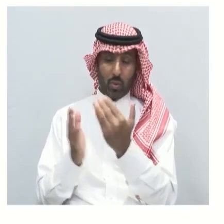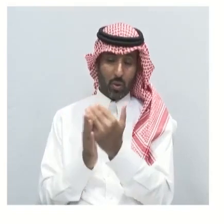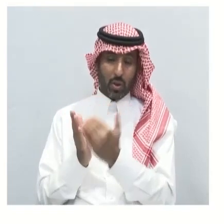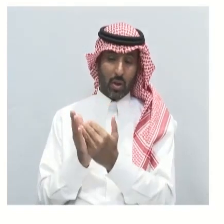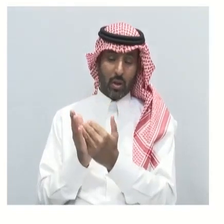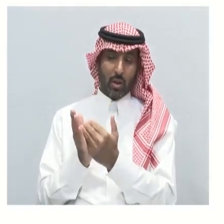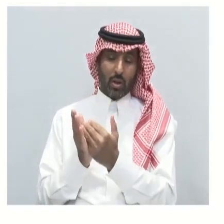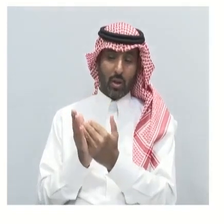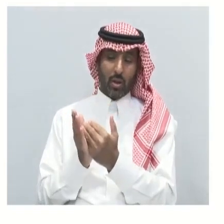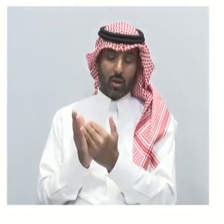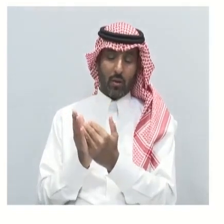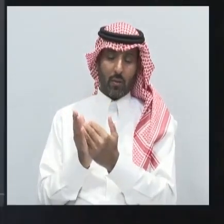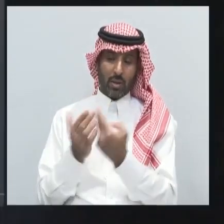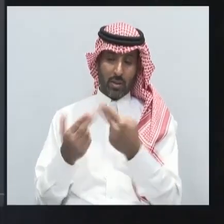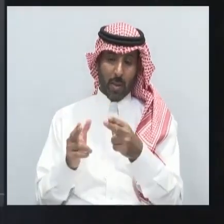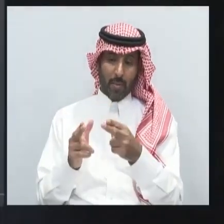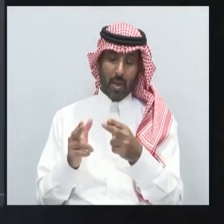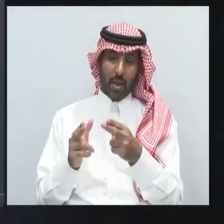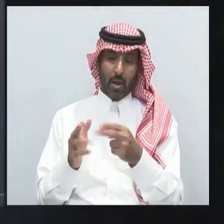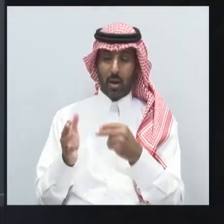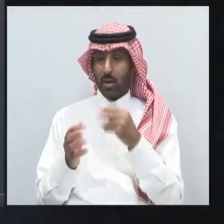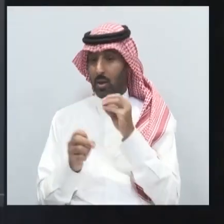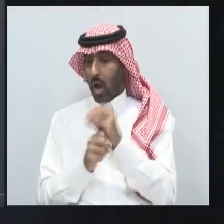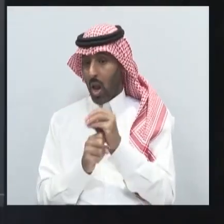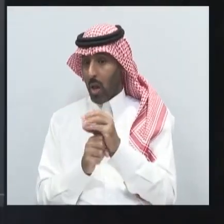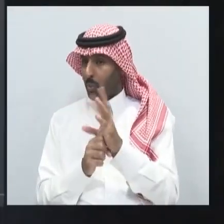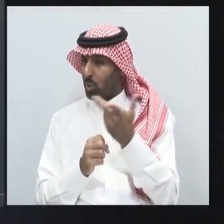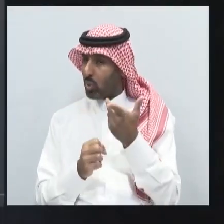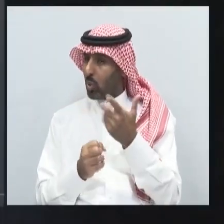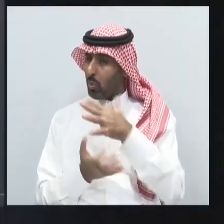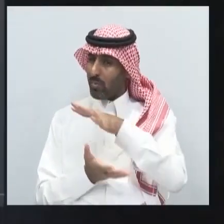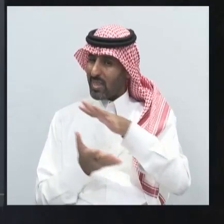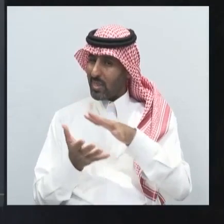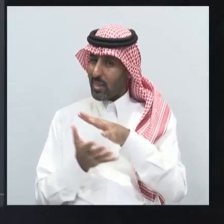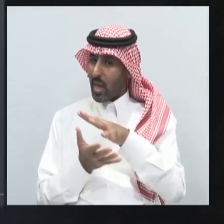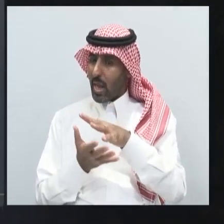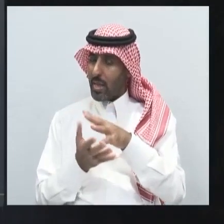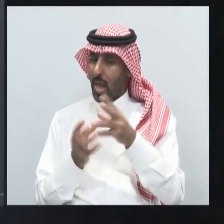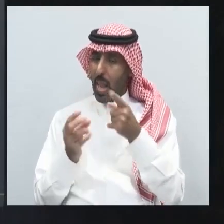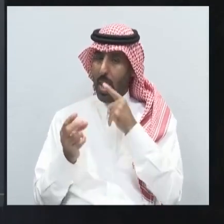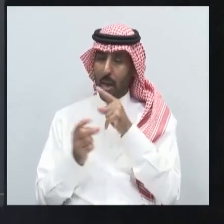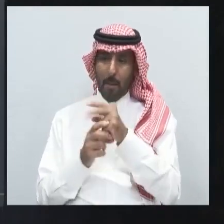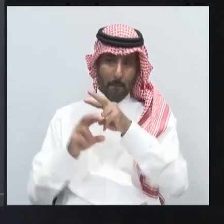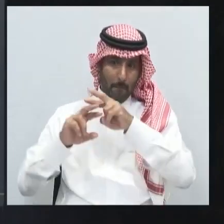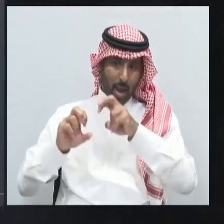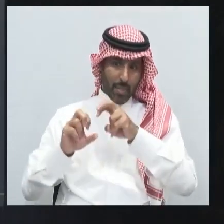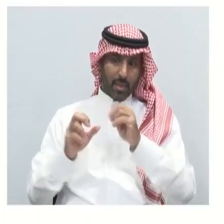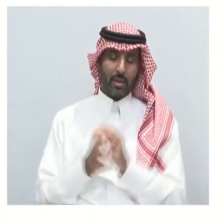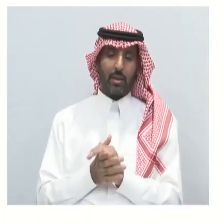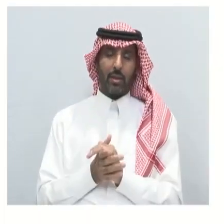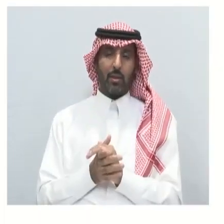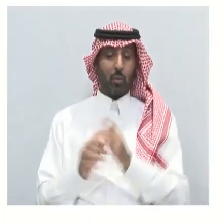تحتوي على انك تبدا بتمهيد مجال مشكله البحث ثم تبدا باهميه او توضيح اهميه الموضوع ثم